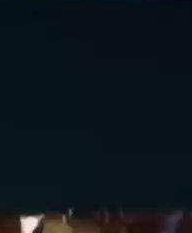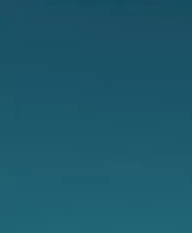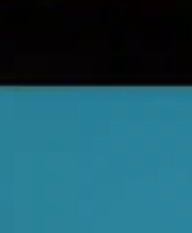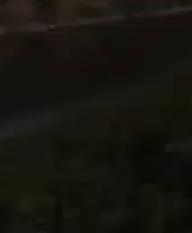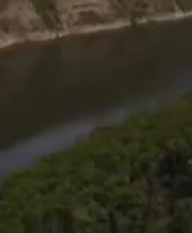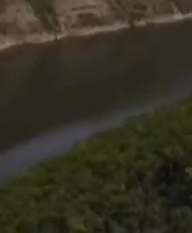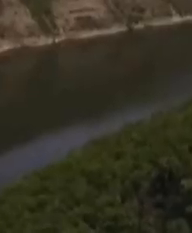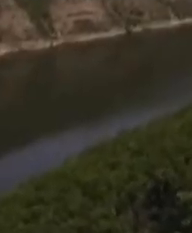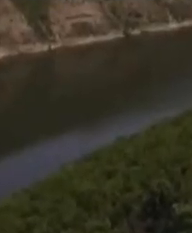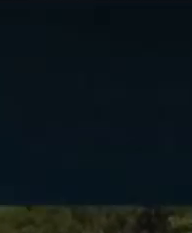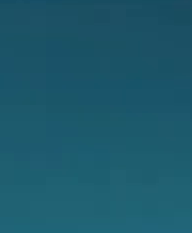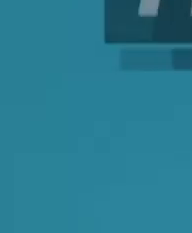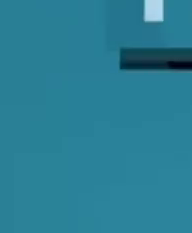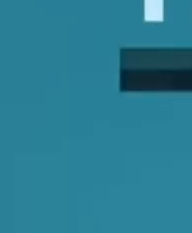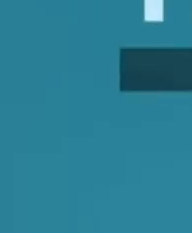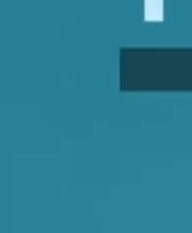Музика